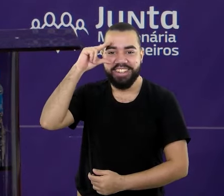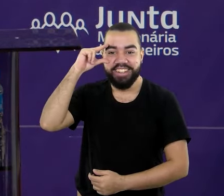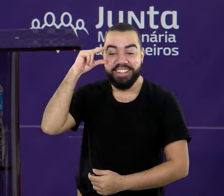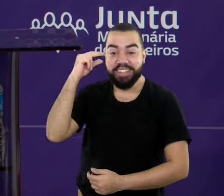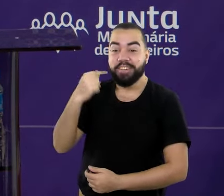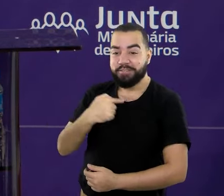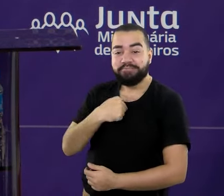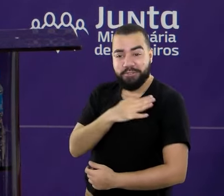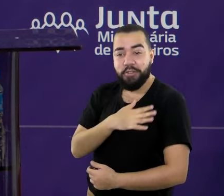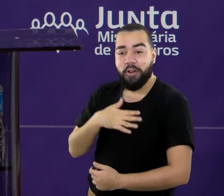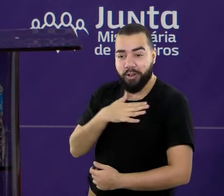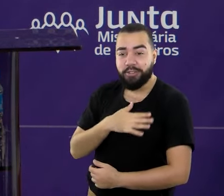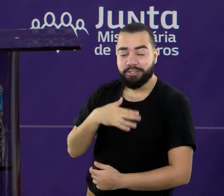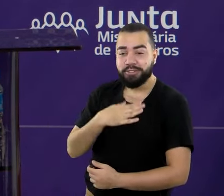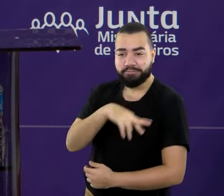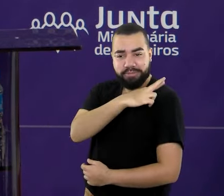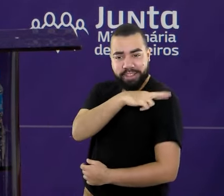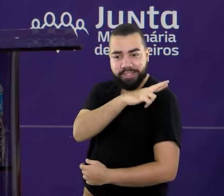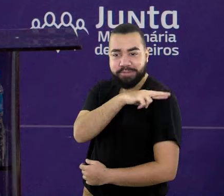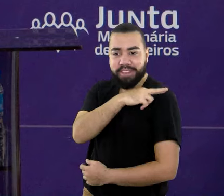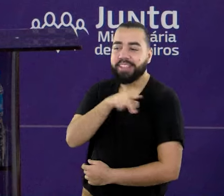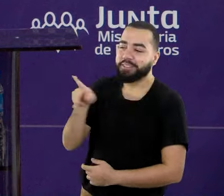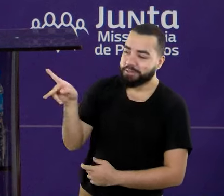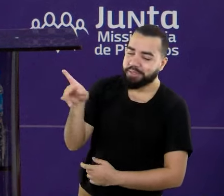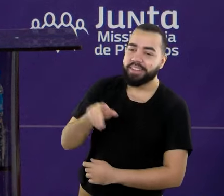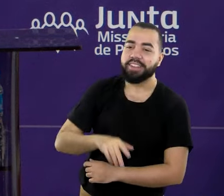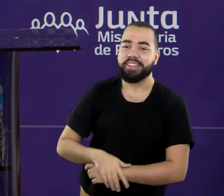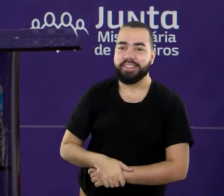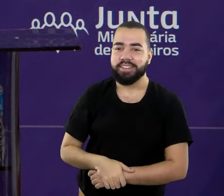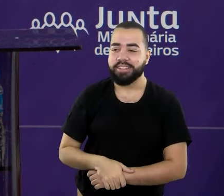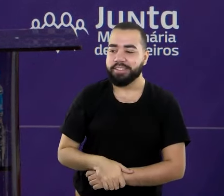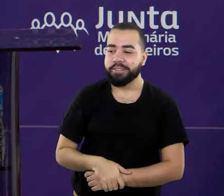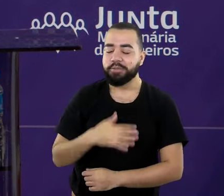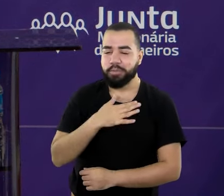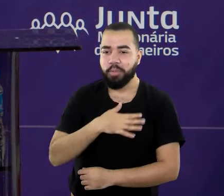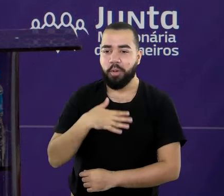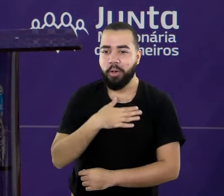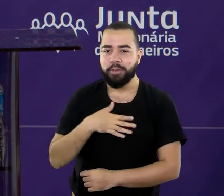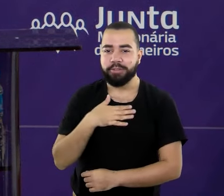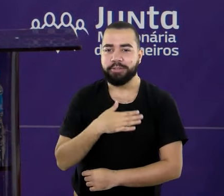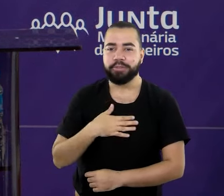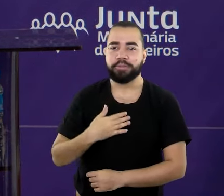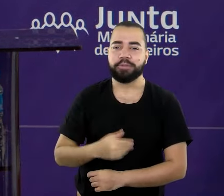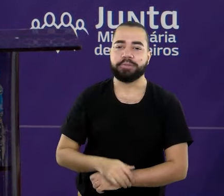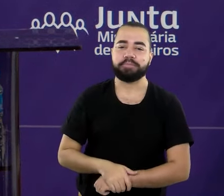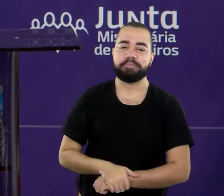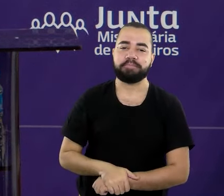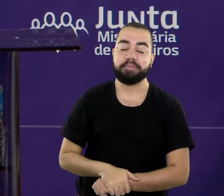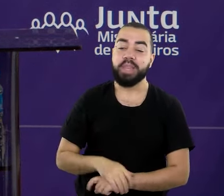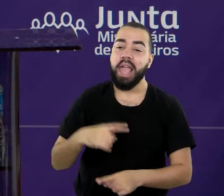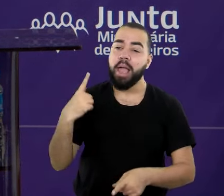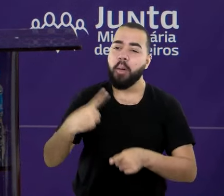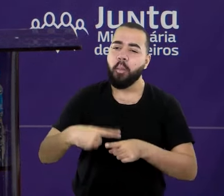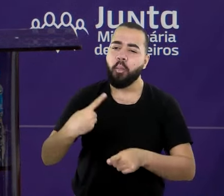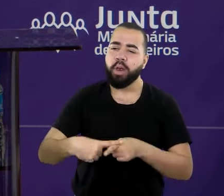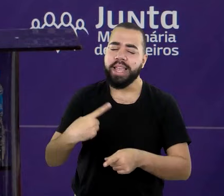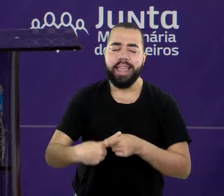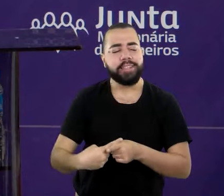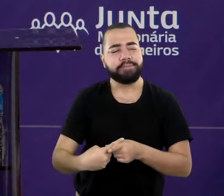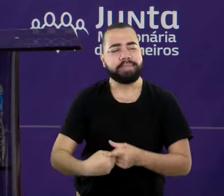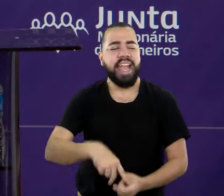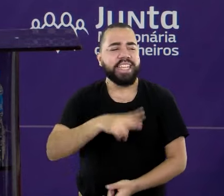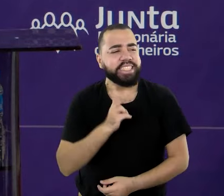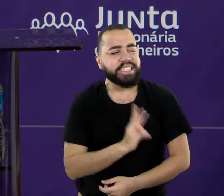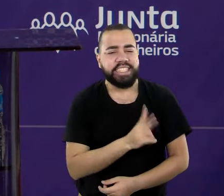respeito. 목사님을 뵈면은 하나님이 정말 함께 하시는구나 느낍니다. Porque quando eu vejo o pastor